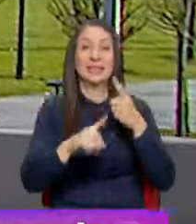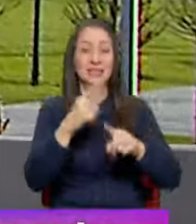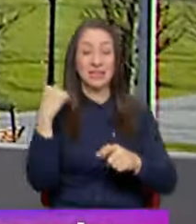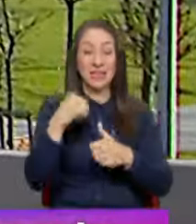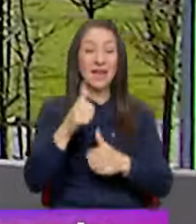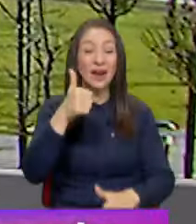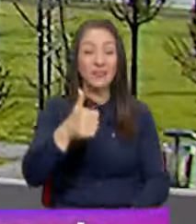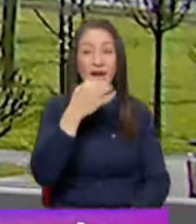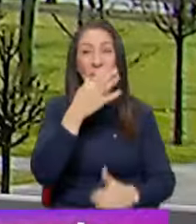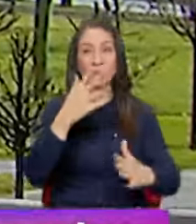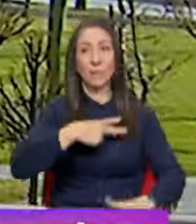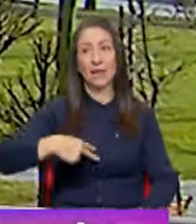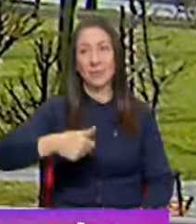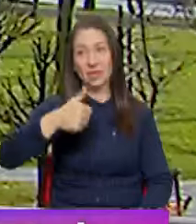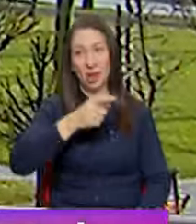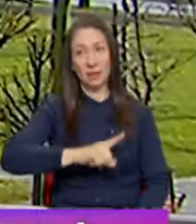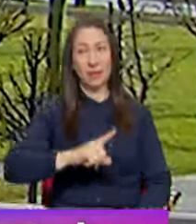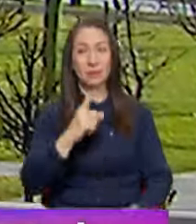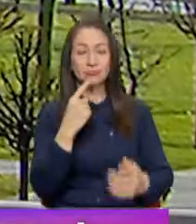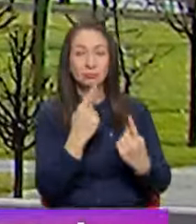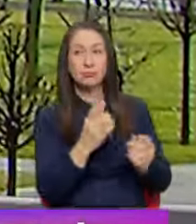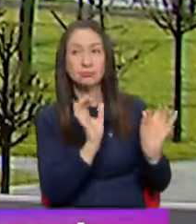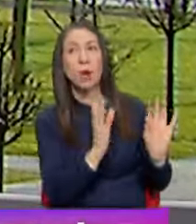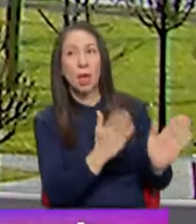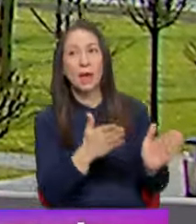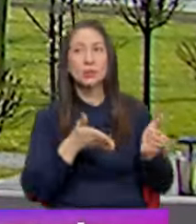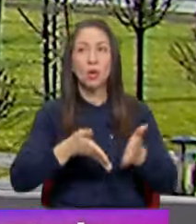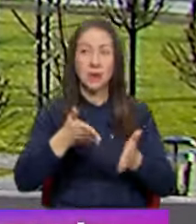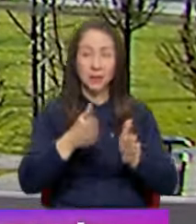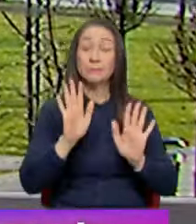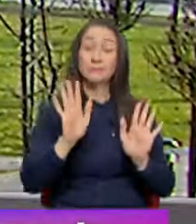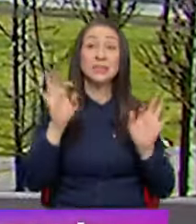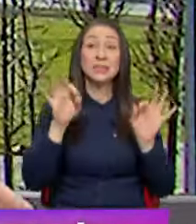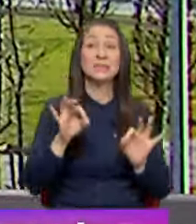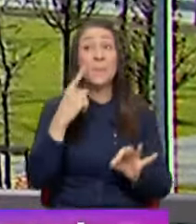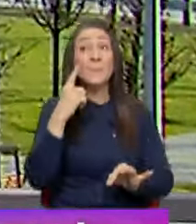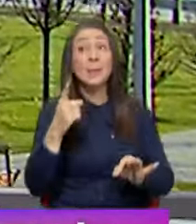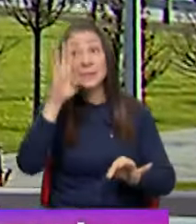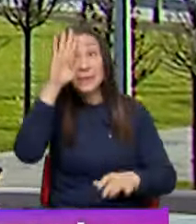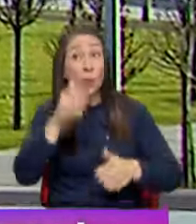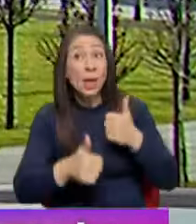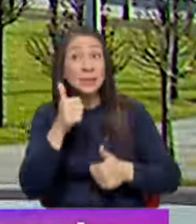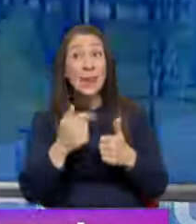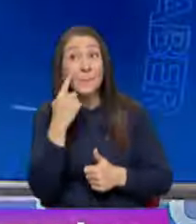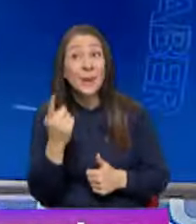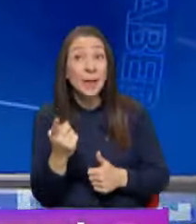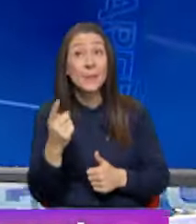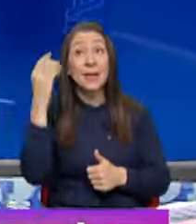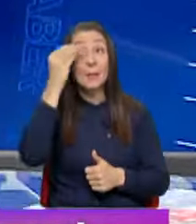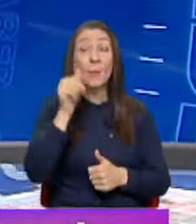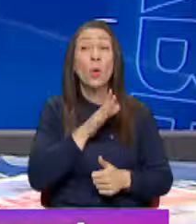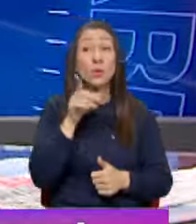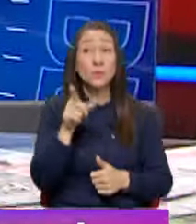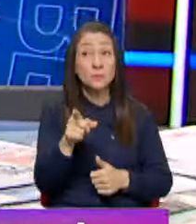Partisi'nin Ankara Büyükşehir Belediye başkanı adayının mesajı böyleydi sokakta Şimdi gelelim İstanbul yarışına Bir bakalım hep birlikte Ekrem